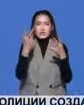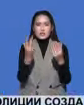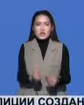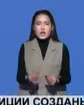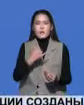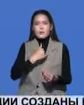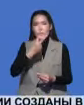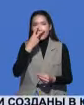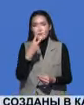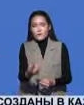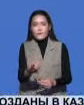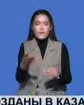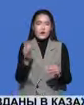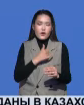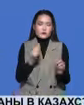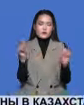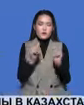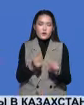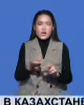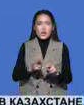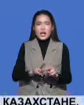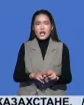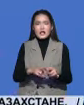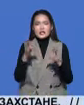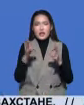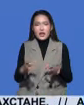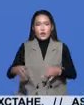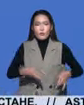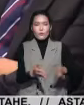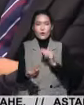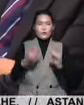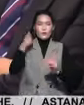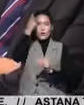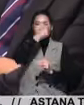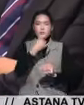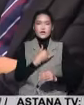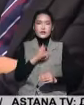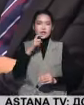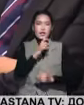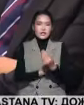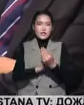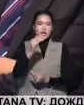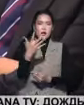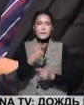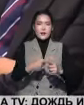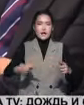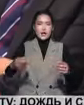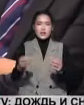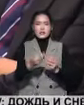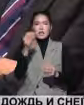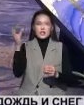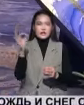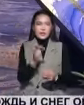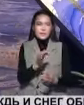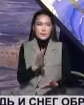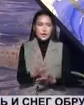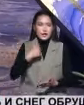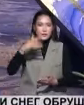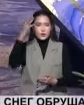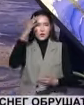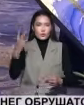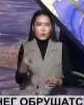было трудно, мы не свернем с этого стратегического пути. В прошлом году наша экономика выросла на 5,1%. Мы намерены